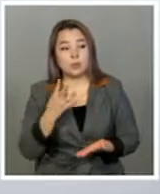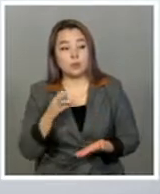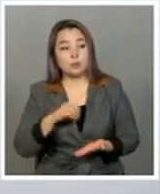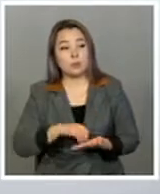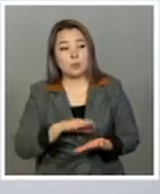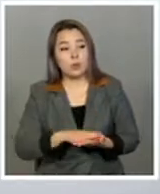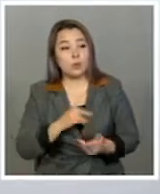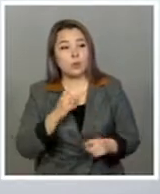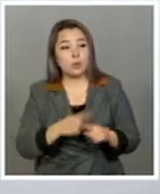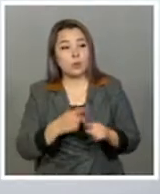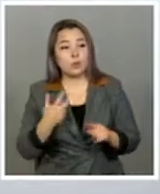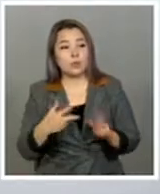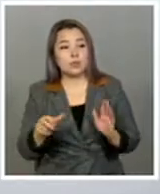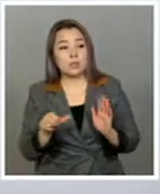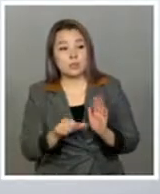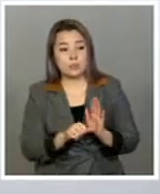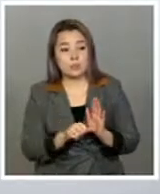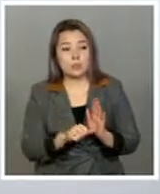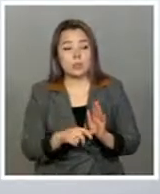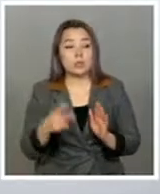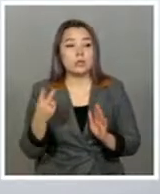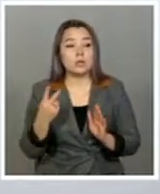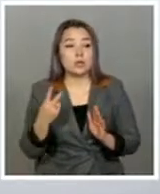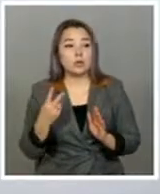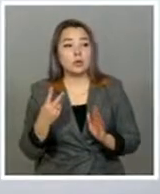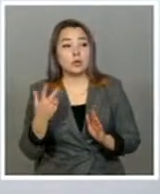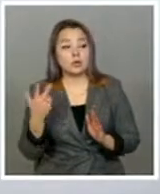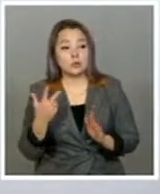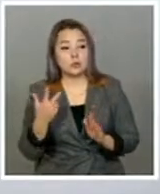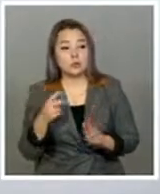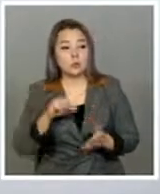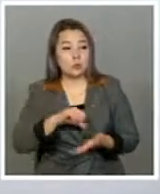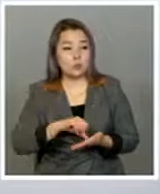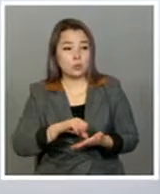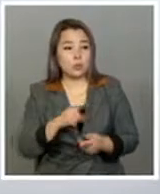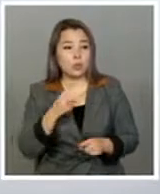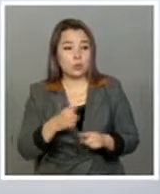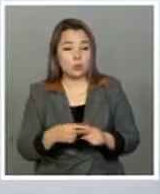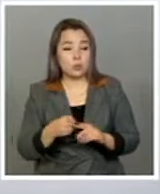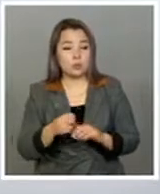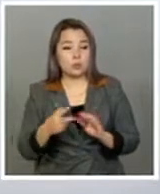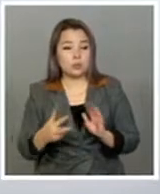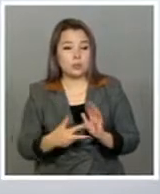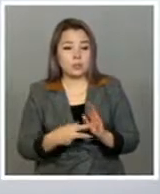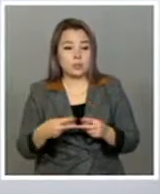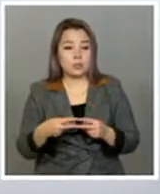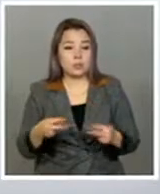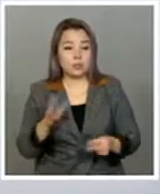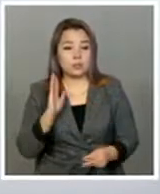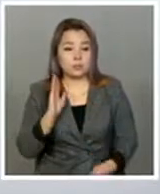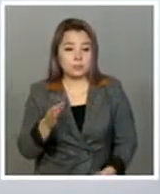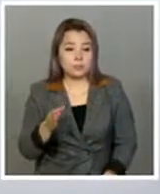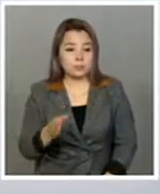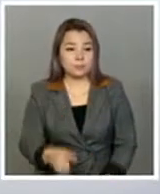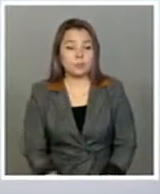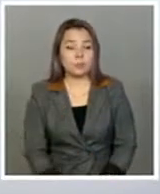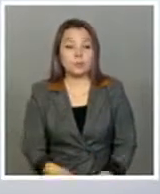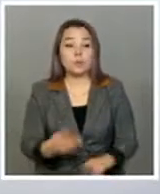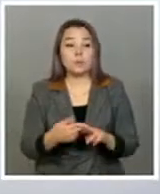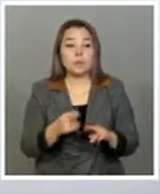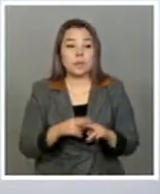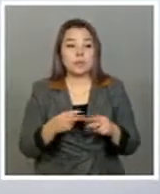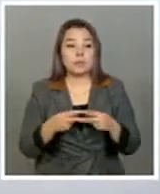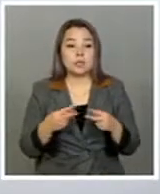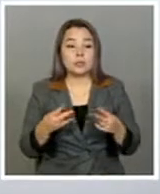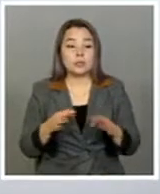қосындысы 36, 2-ші мүше мен 3-ші мүшенің қосындысы 18-ге тең болса. Бұны есептеу